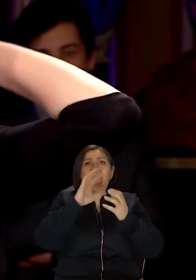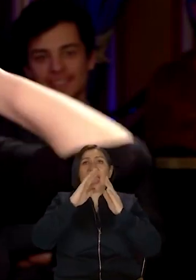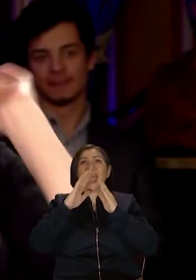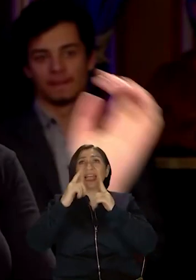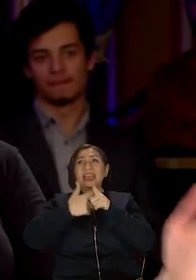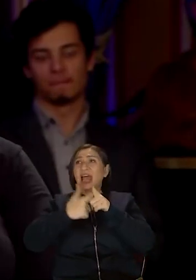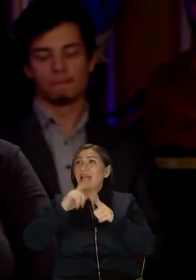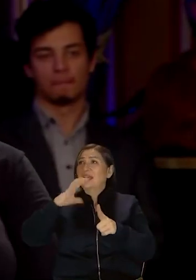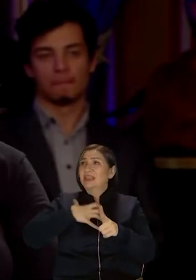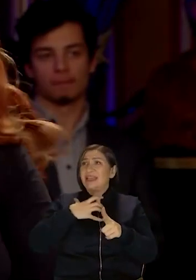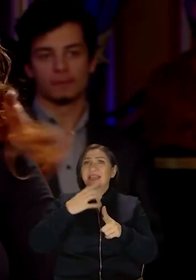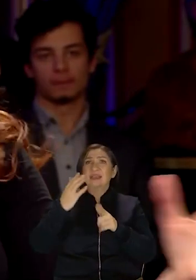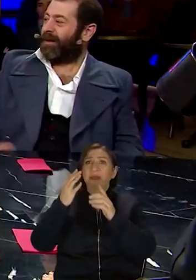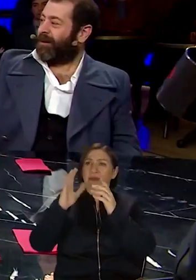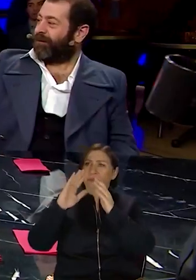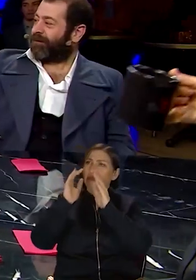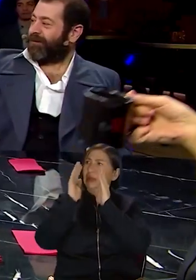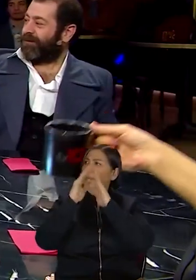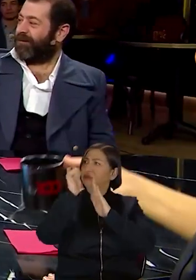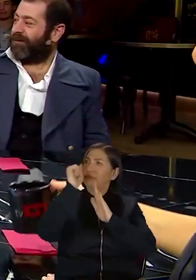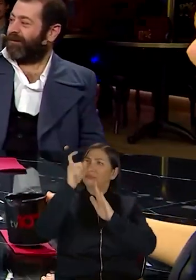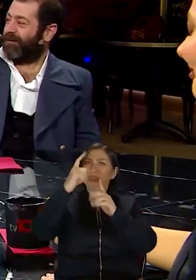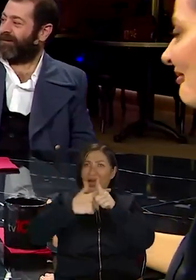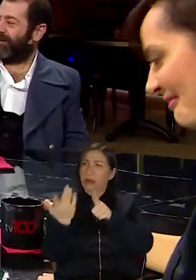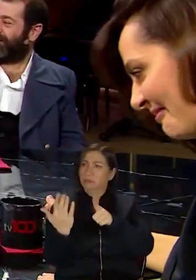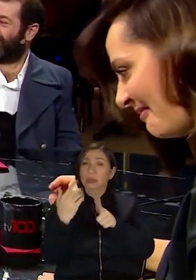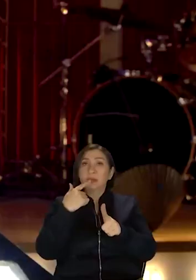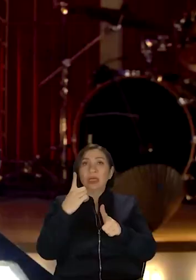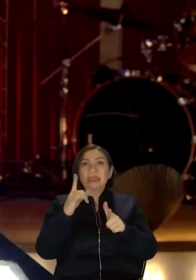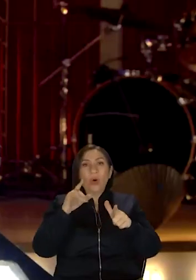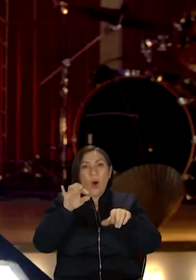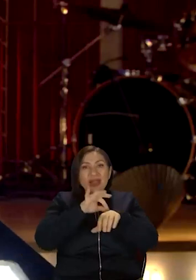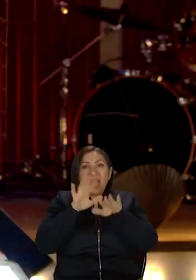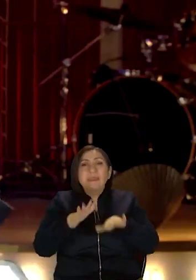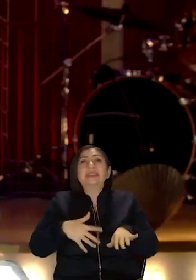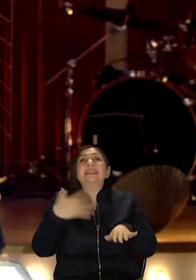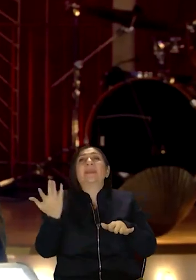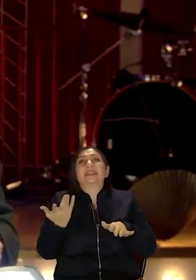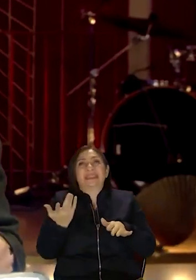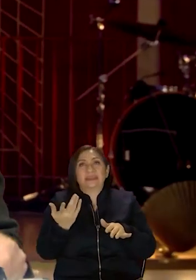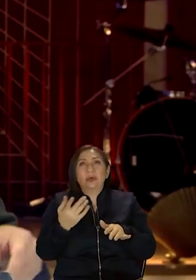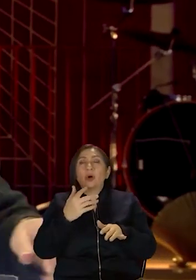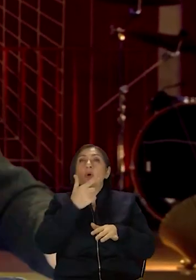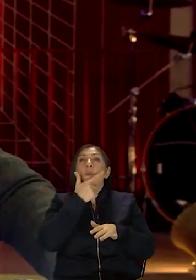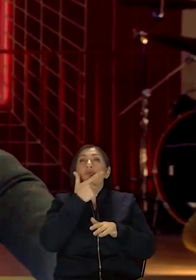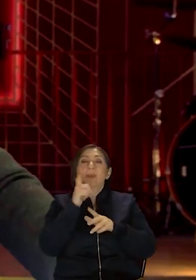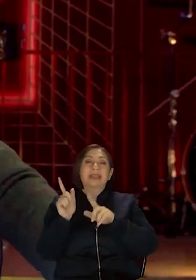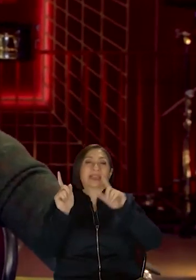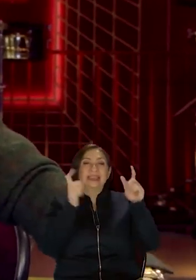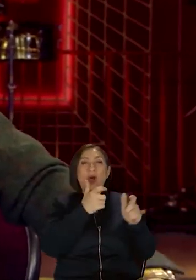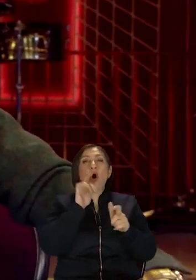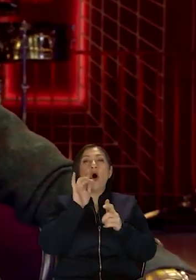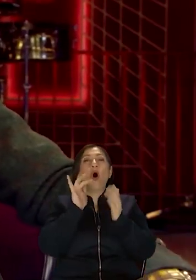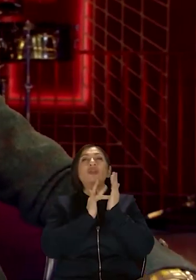Kapıya dayandığını anda kalmak istemezsiniz. Bitik olanlara ya. Onlara hadi birazcık da bu kişisel gelişim şeylerini şey satın gibi yani. Geliyor, Bodrum'a taşınan orta